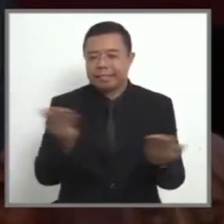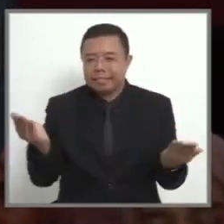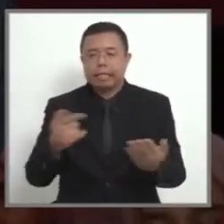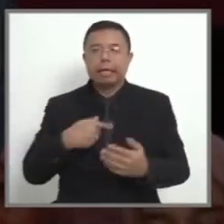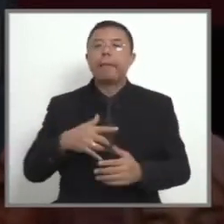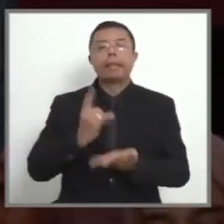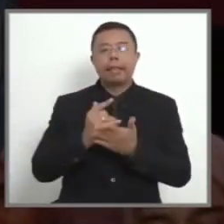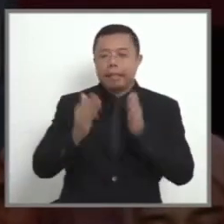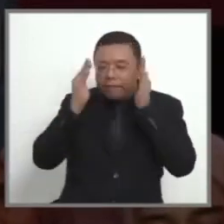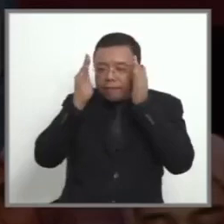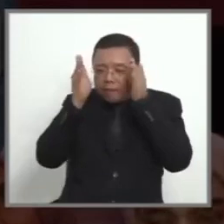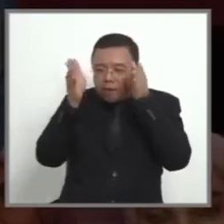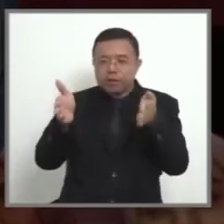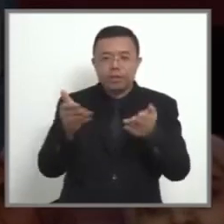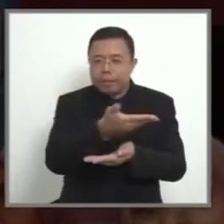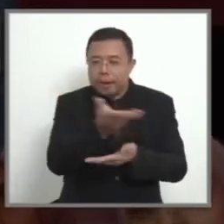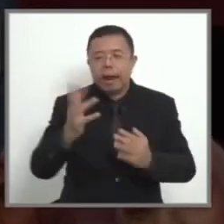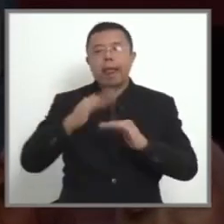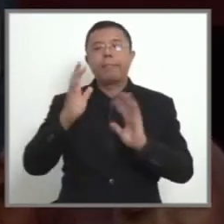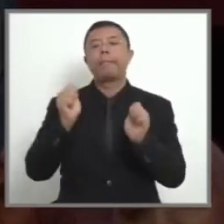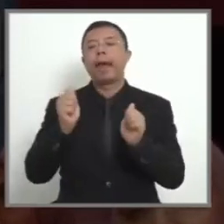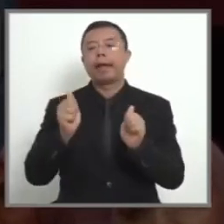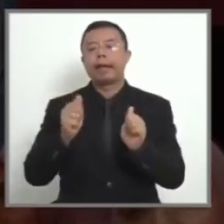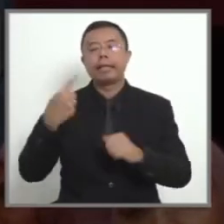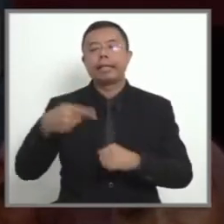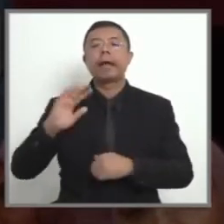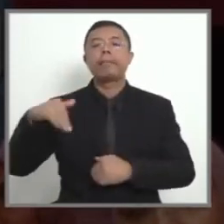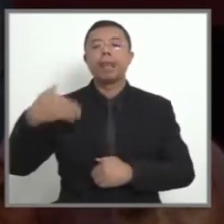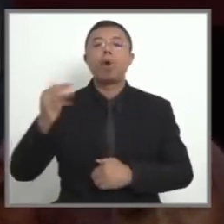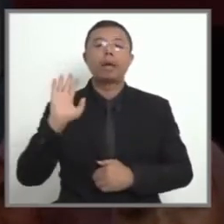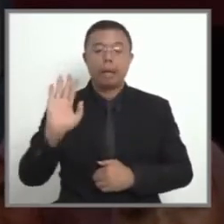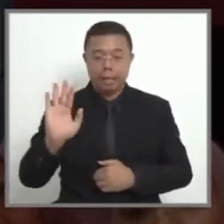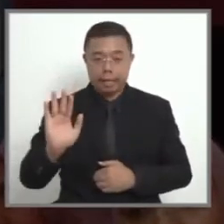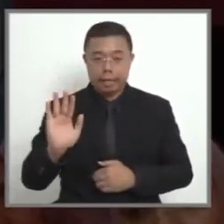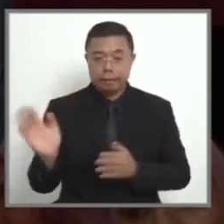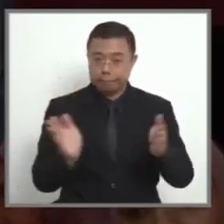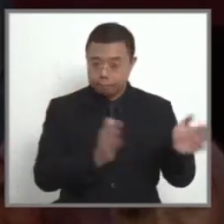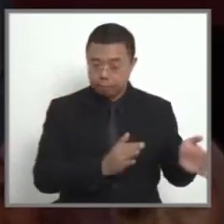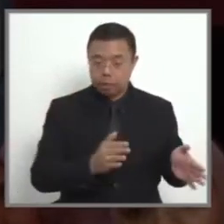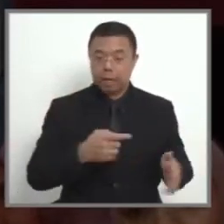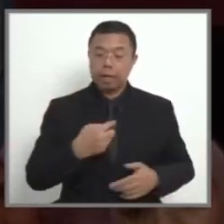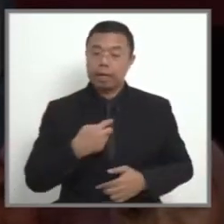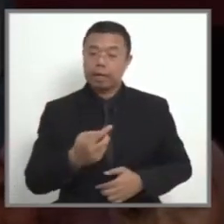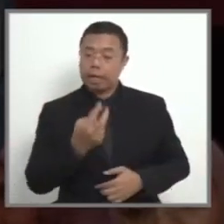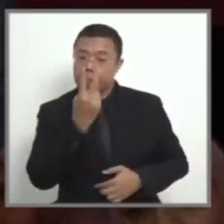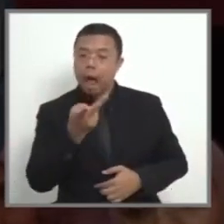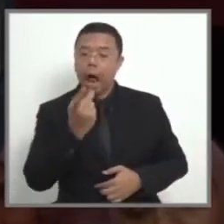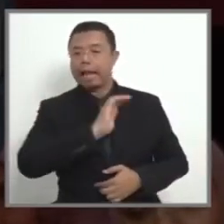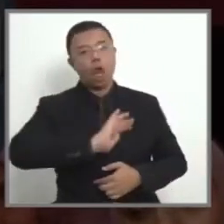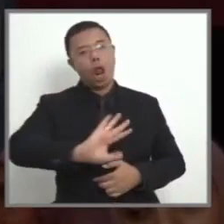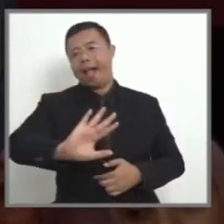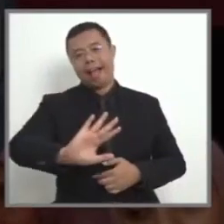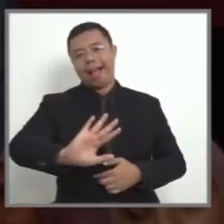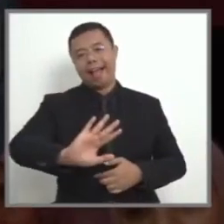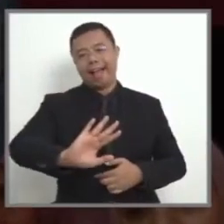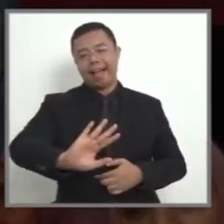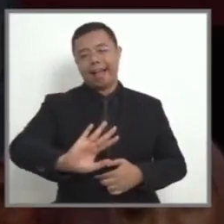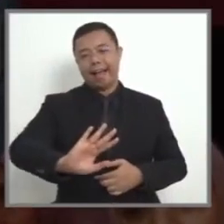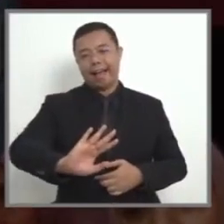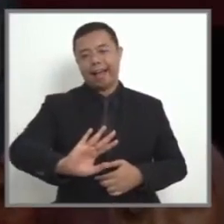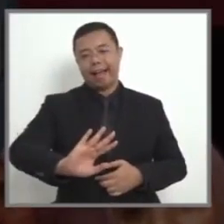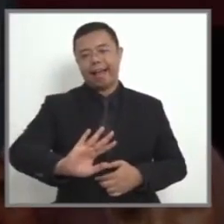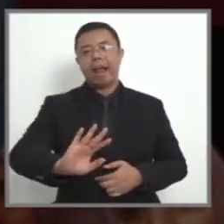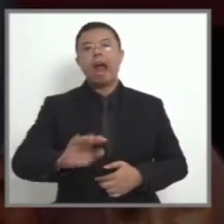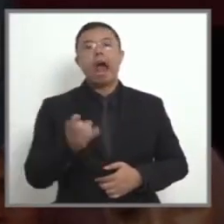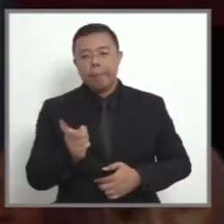kami akan perhatikan mereka untuk bisa hidup lebih baik setiap tahunnya nanti kita juga menyaksikan ada yang menolak ini yang hidup dari